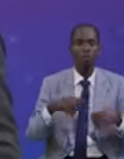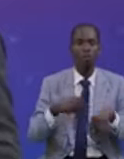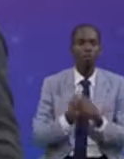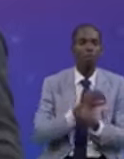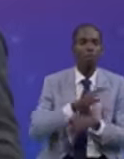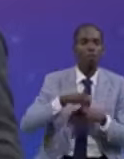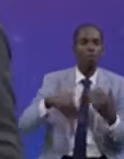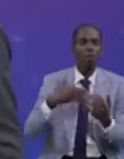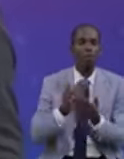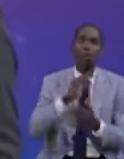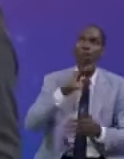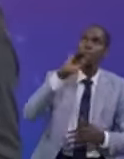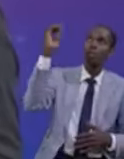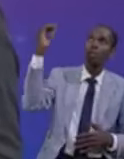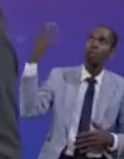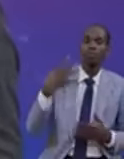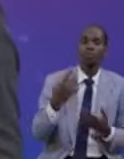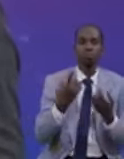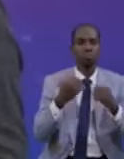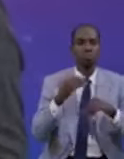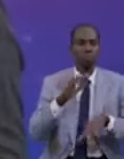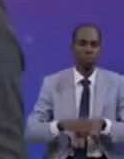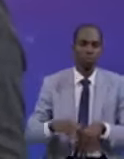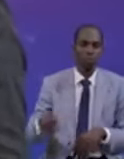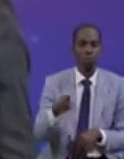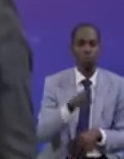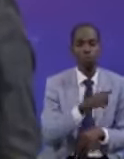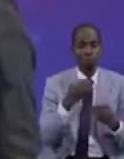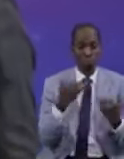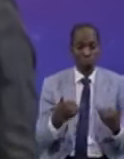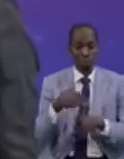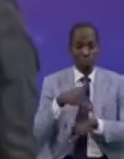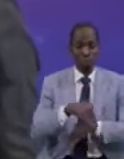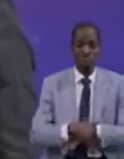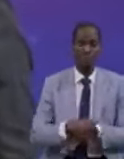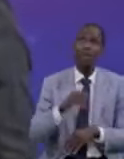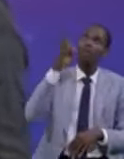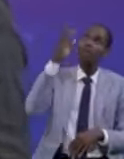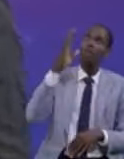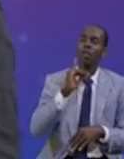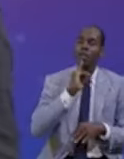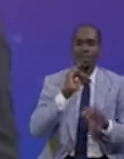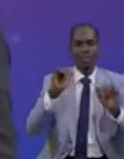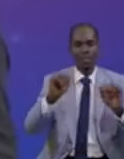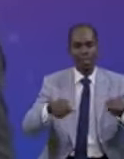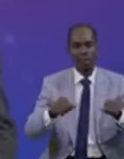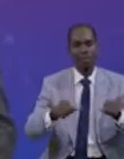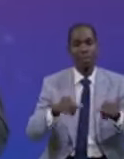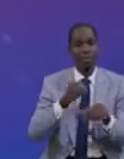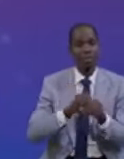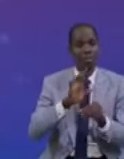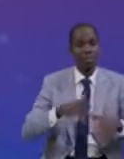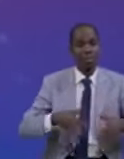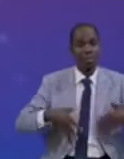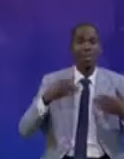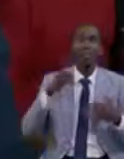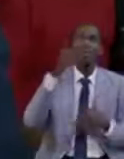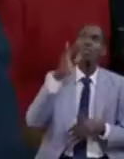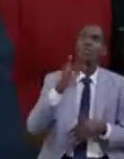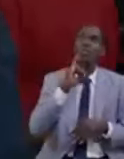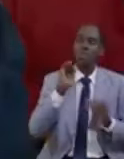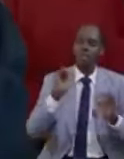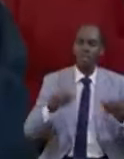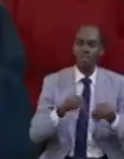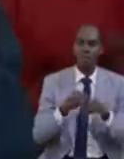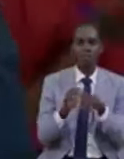toutes sortes de grâce ce soir Dieu est capable dans ta vie Dieu est capable